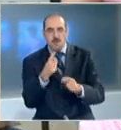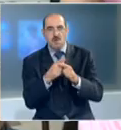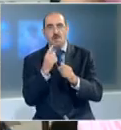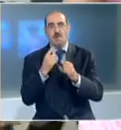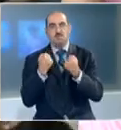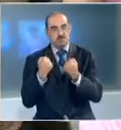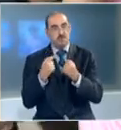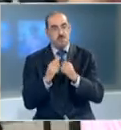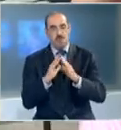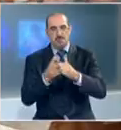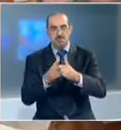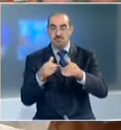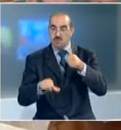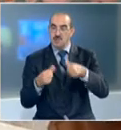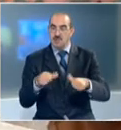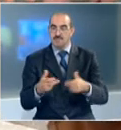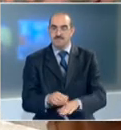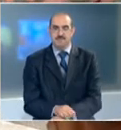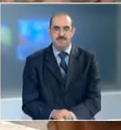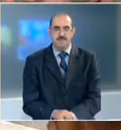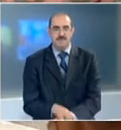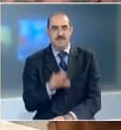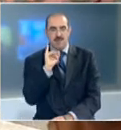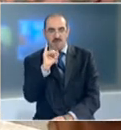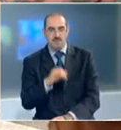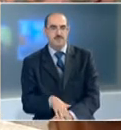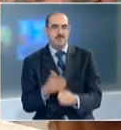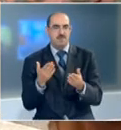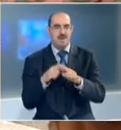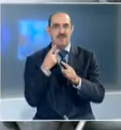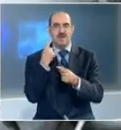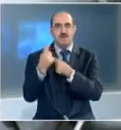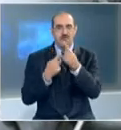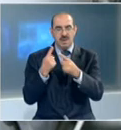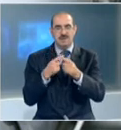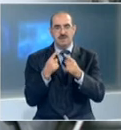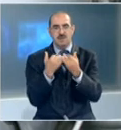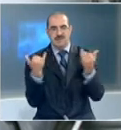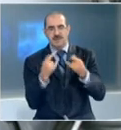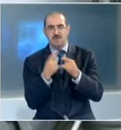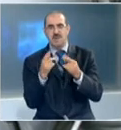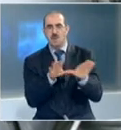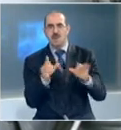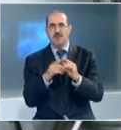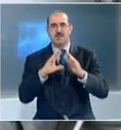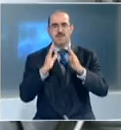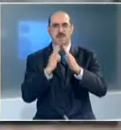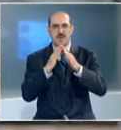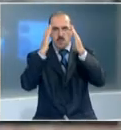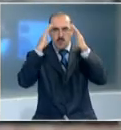قوات البحرية رها تطورت. وللإشارة فإن هذه التظاهرة الإعلامية المنظمة بدار الثقافة لولاية